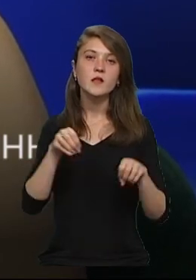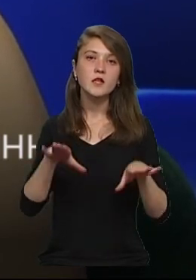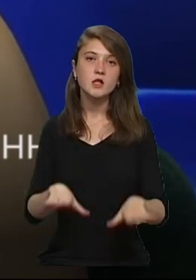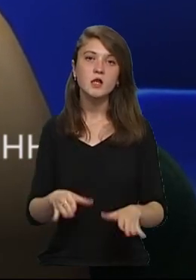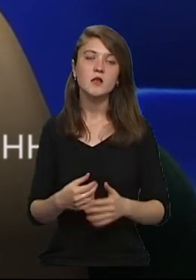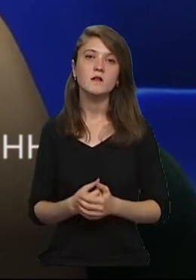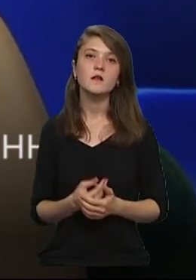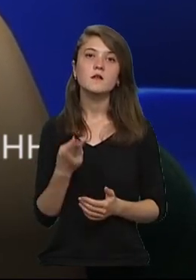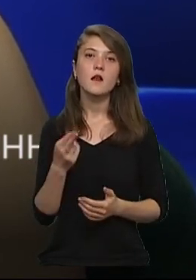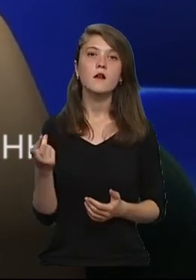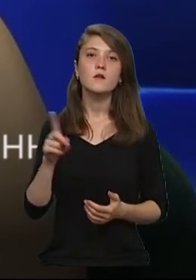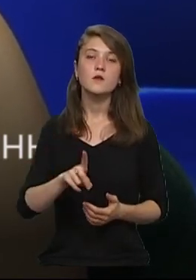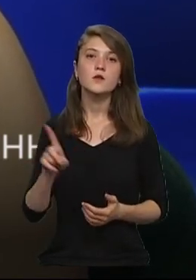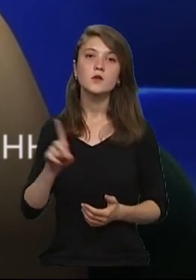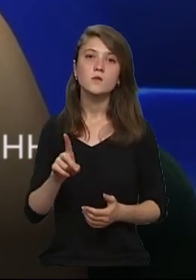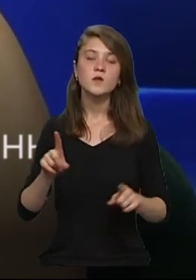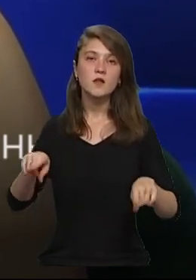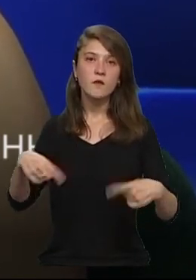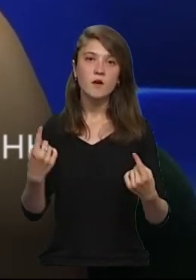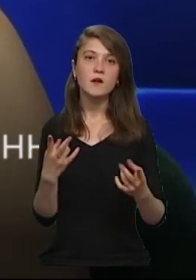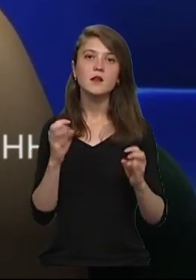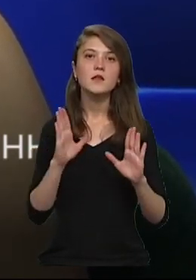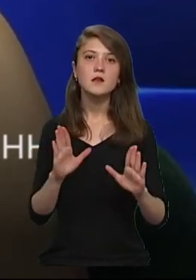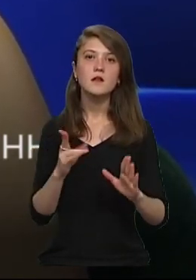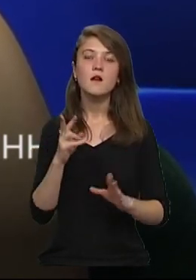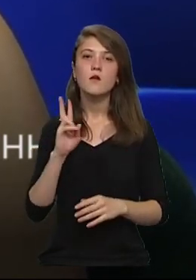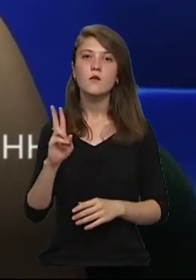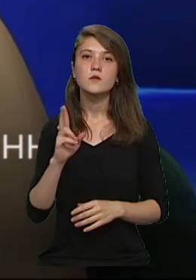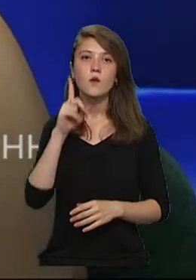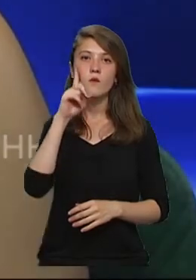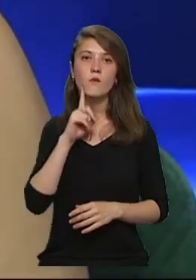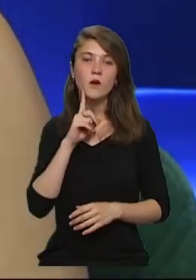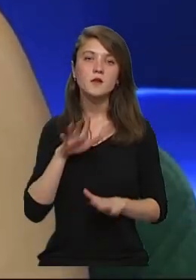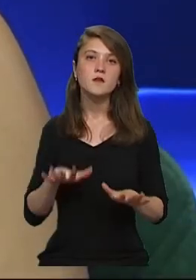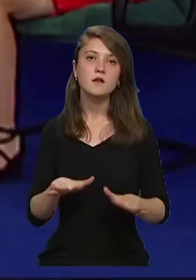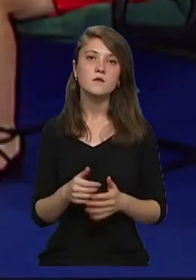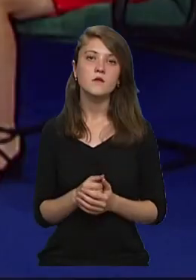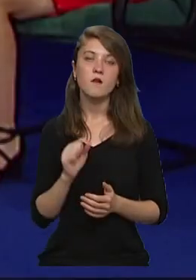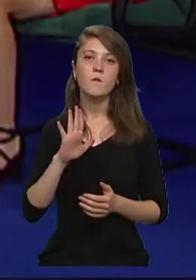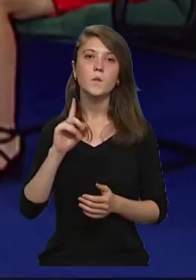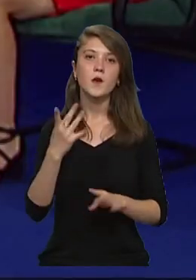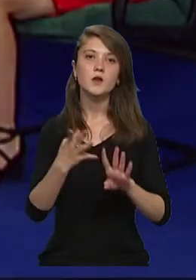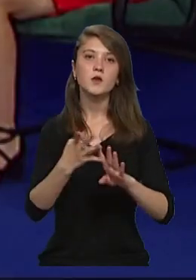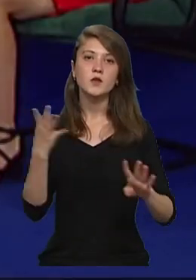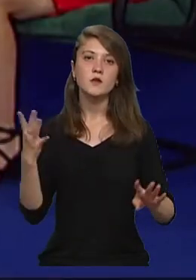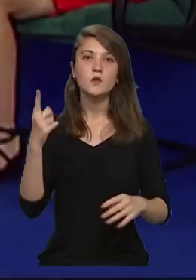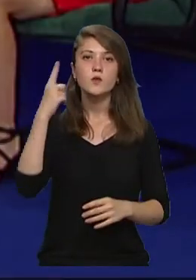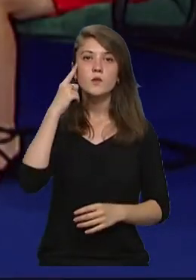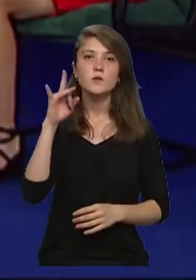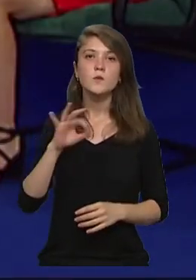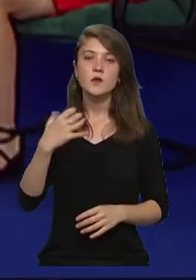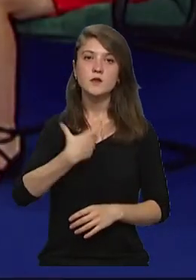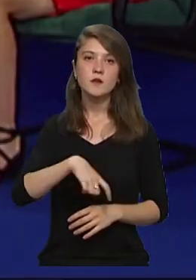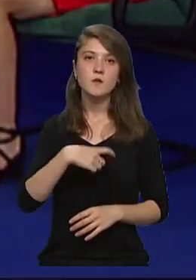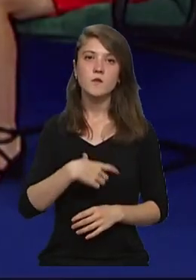рішення для того, щоб створювати не тільки для когось комфортне середовище, а в першу чергу, думаючи про